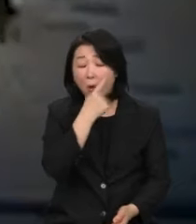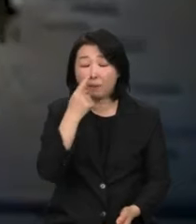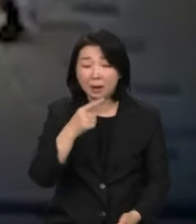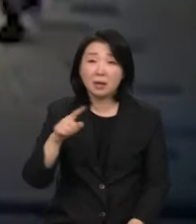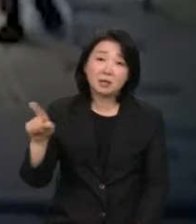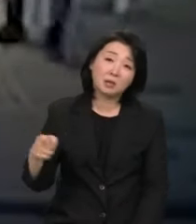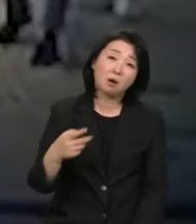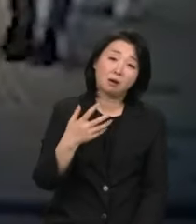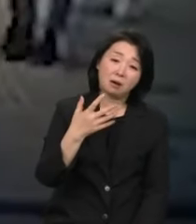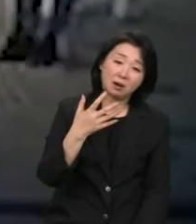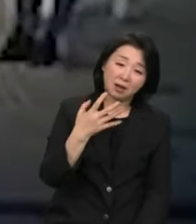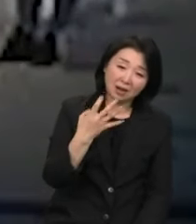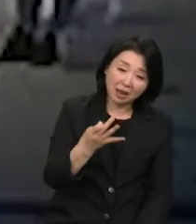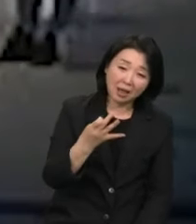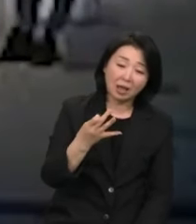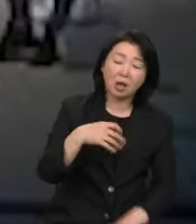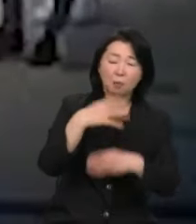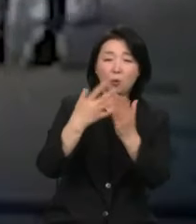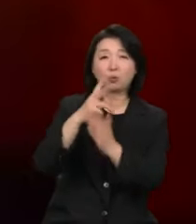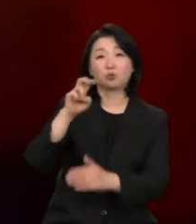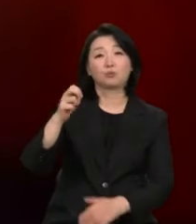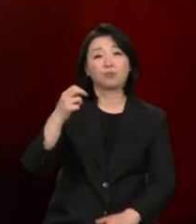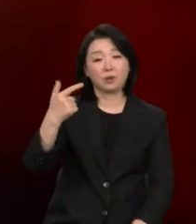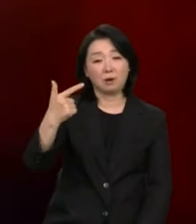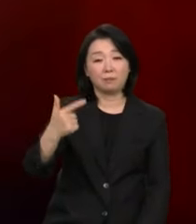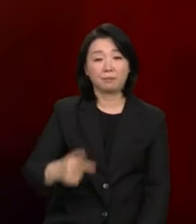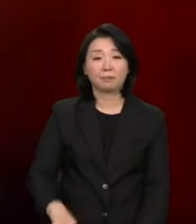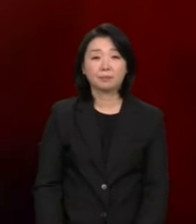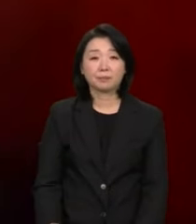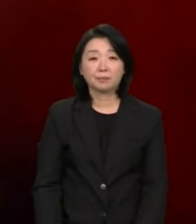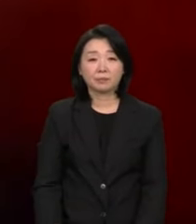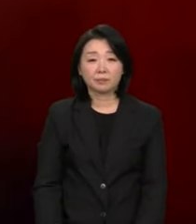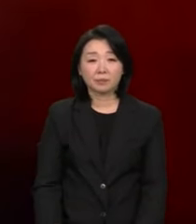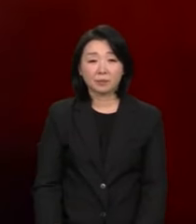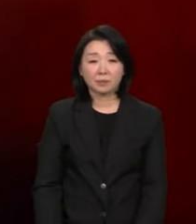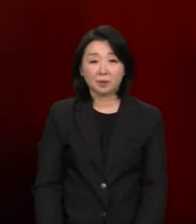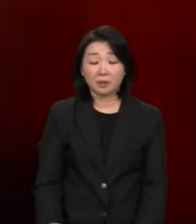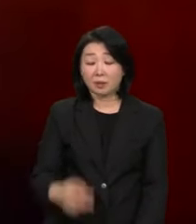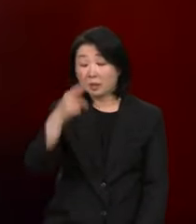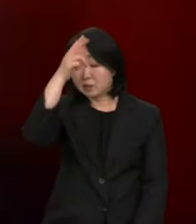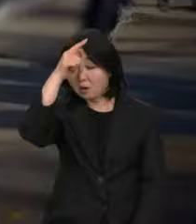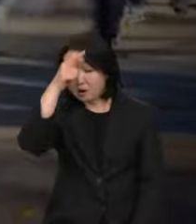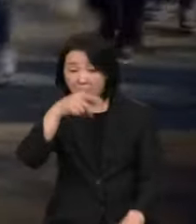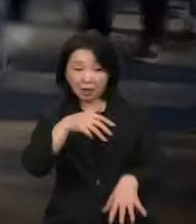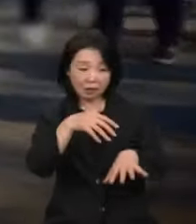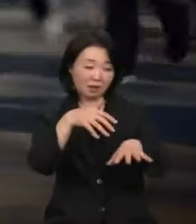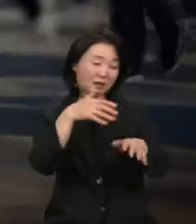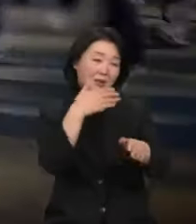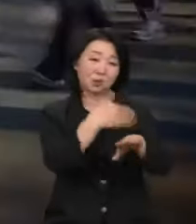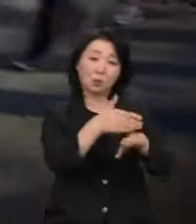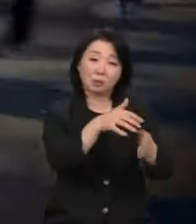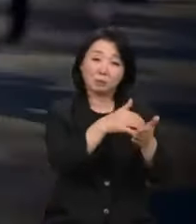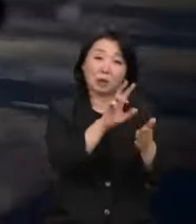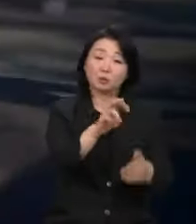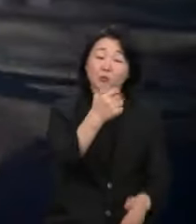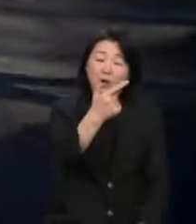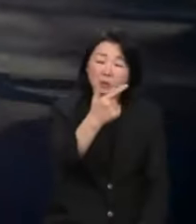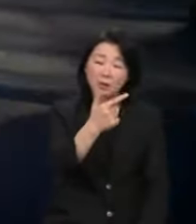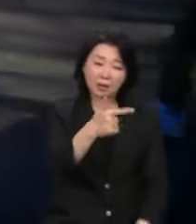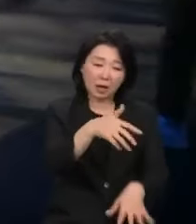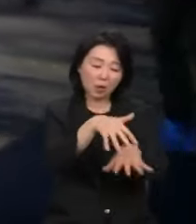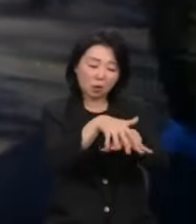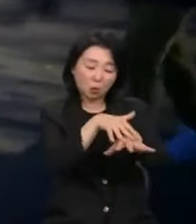14건을 포함해 모두 26건입니다. 경찰은 일당 56명에게 범죄단체 조직죄를 적용해